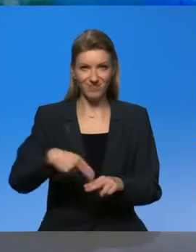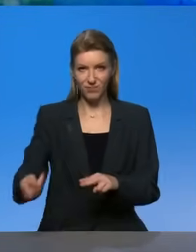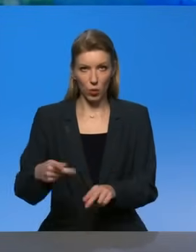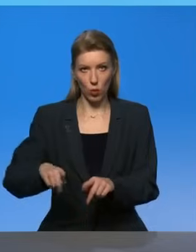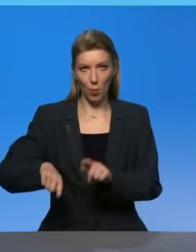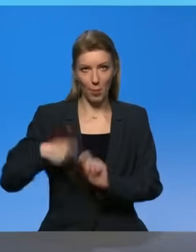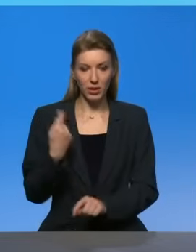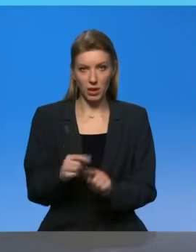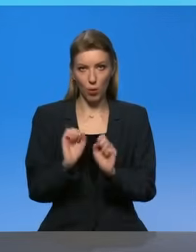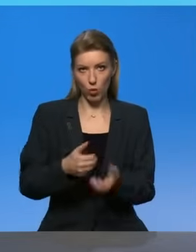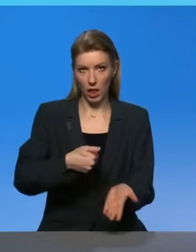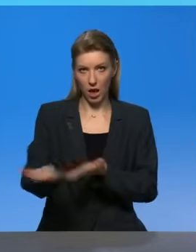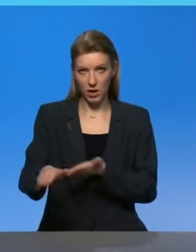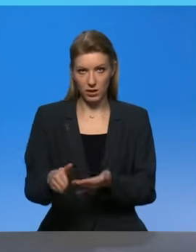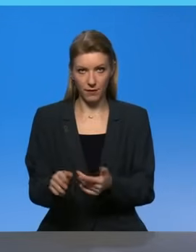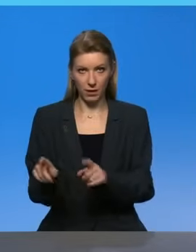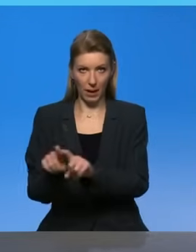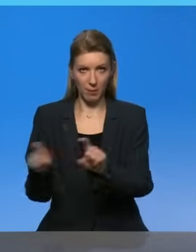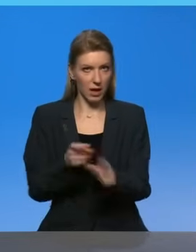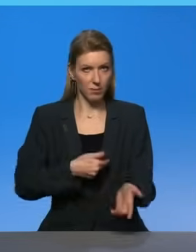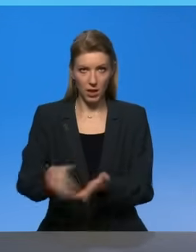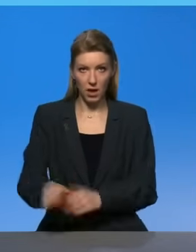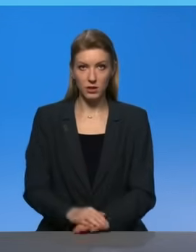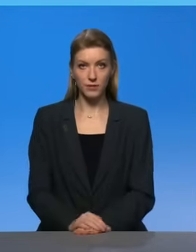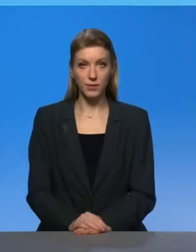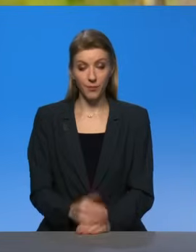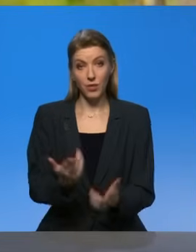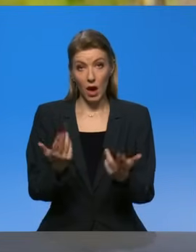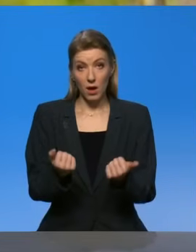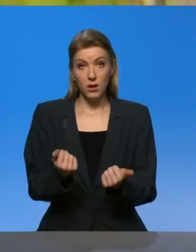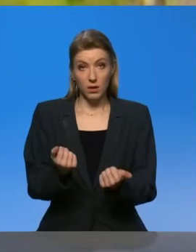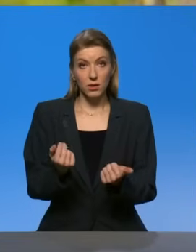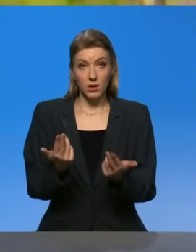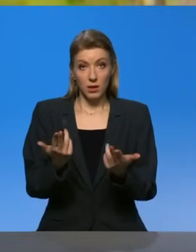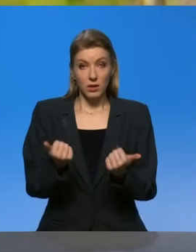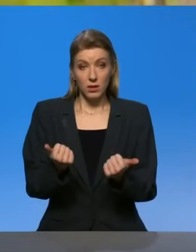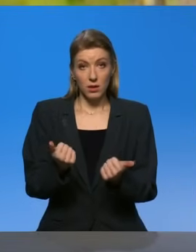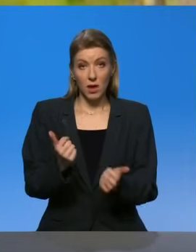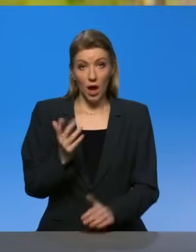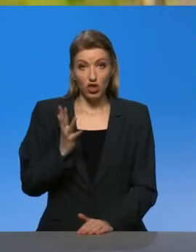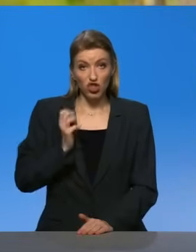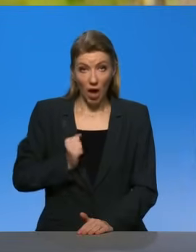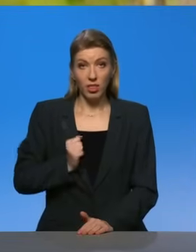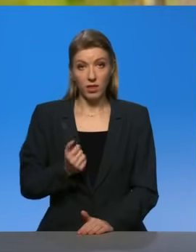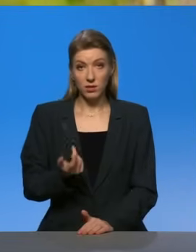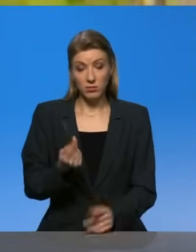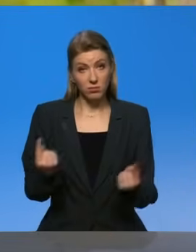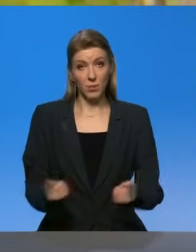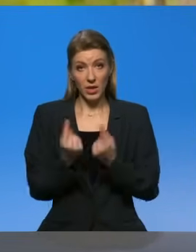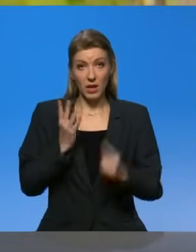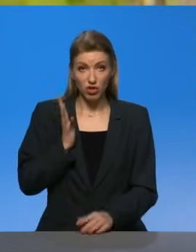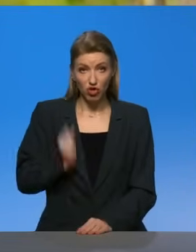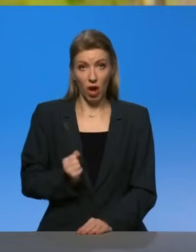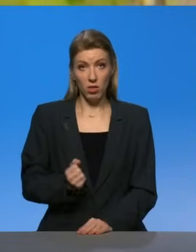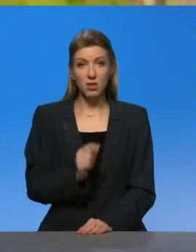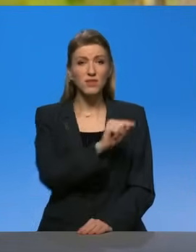отказывать предприятия. Да, вы знаете, здесь жадность, банальная жадность. Во всем мире этот механизм работает,